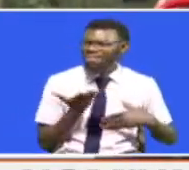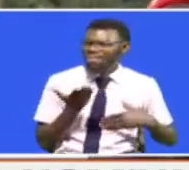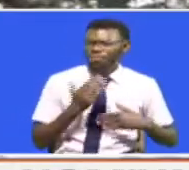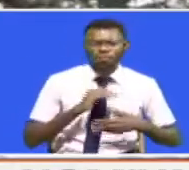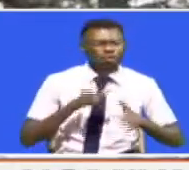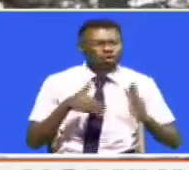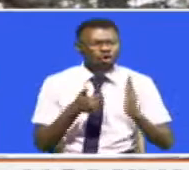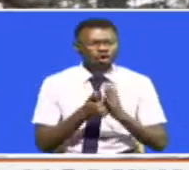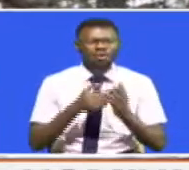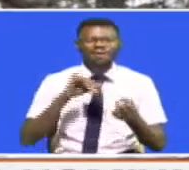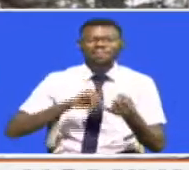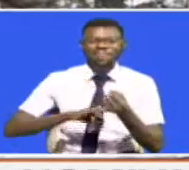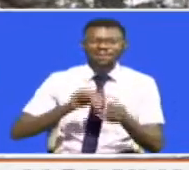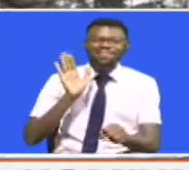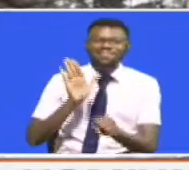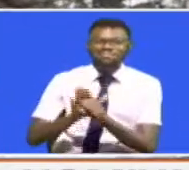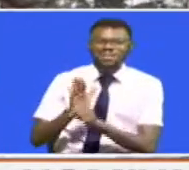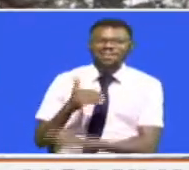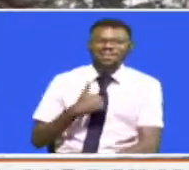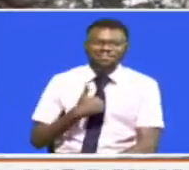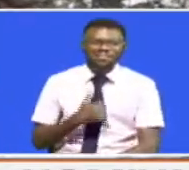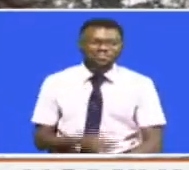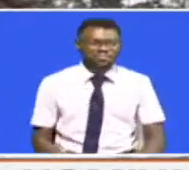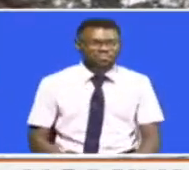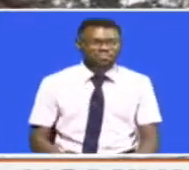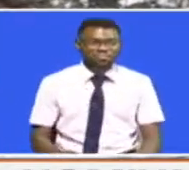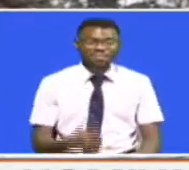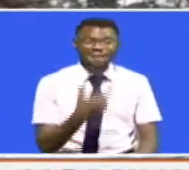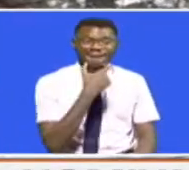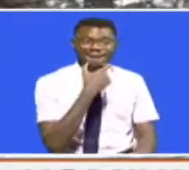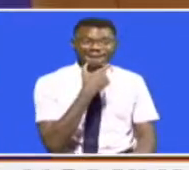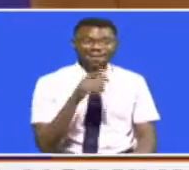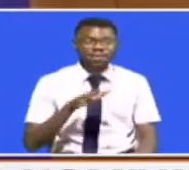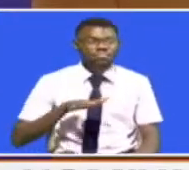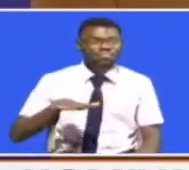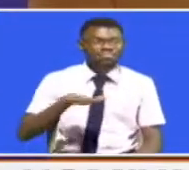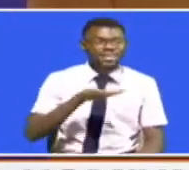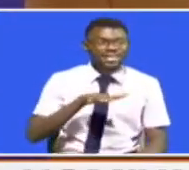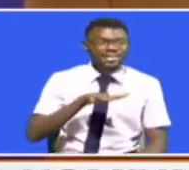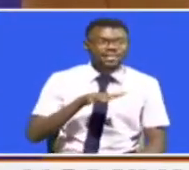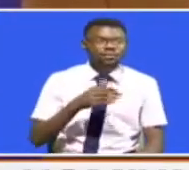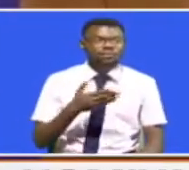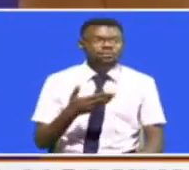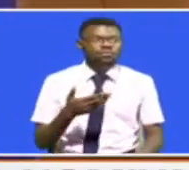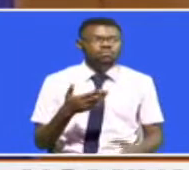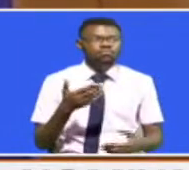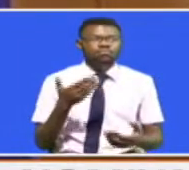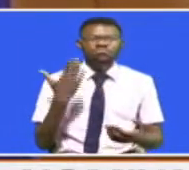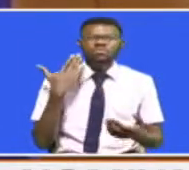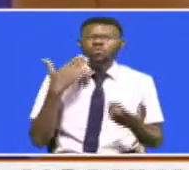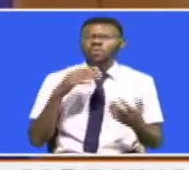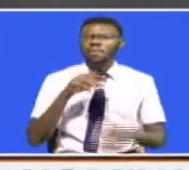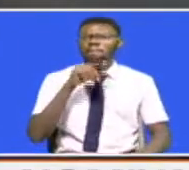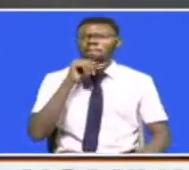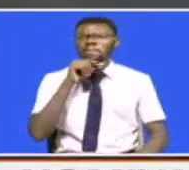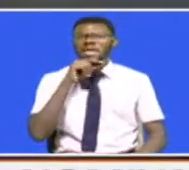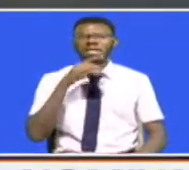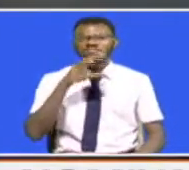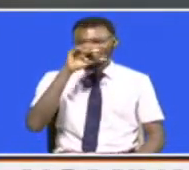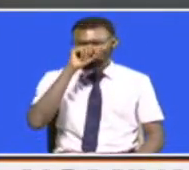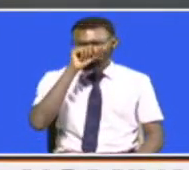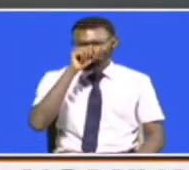polygamous. Likiwa katika eneo la Nyanza ambalo kitamaduni halikuwa tahiri wana wa kiume, kanisa